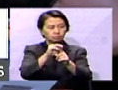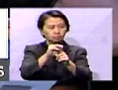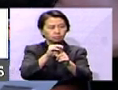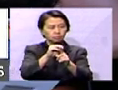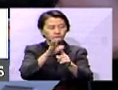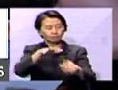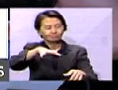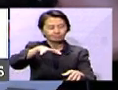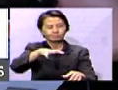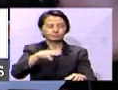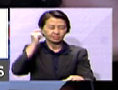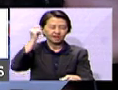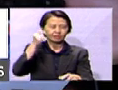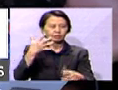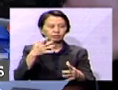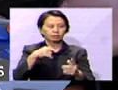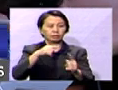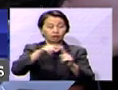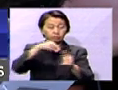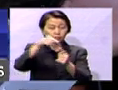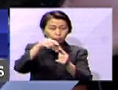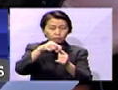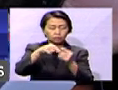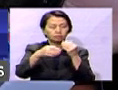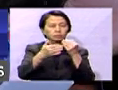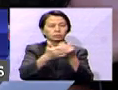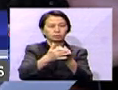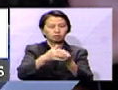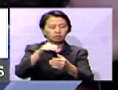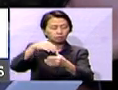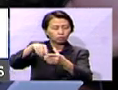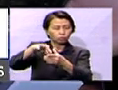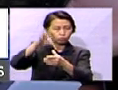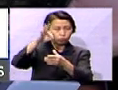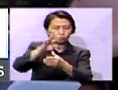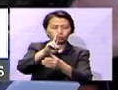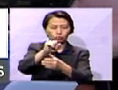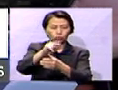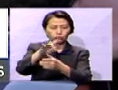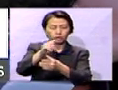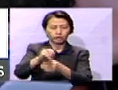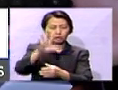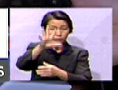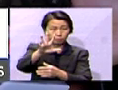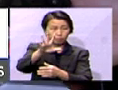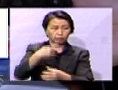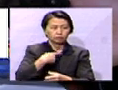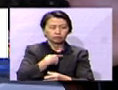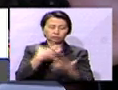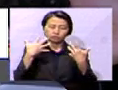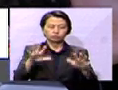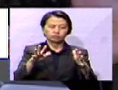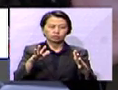tu mau ambil juga, tapi bila sampai ke undian kelima tu, kami